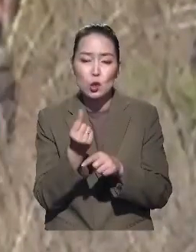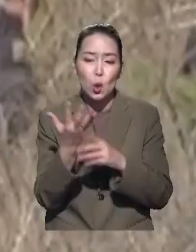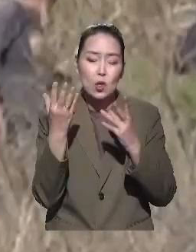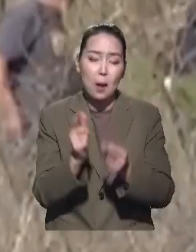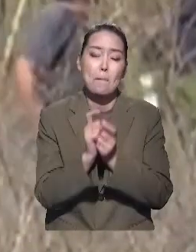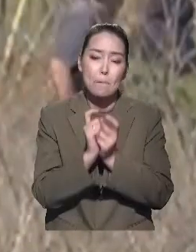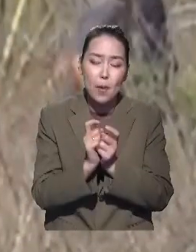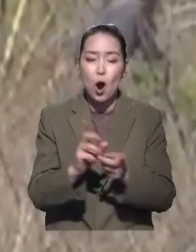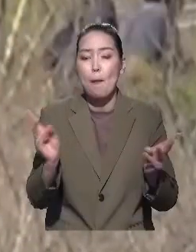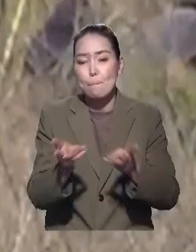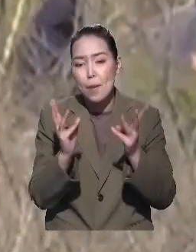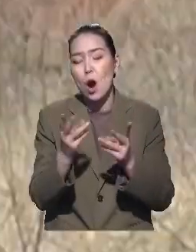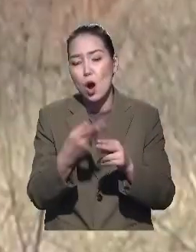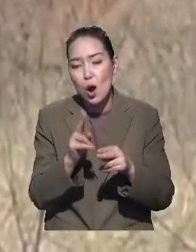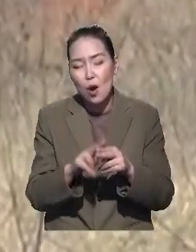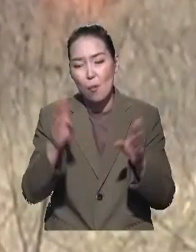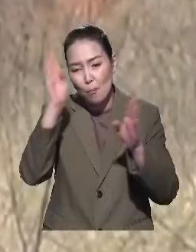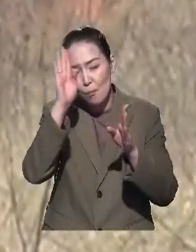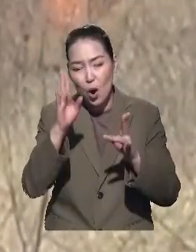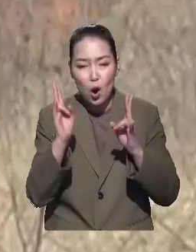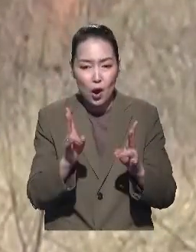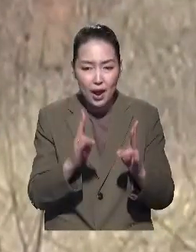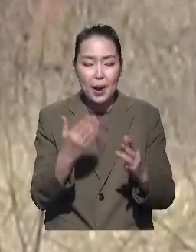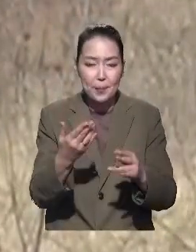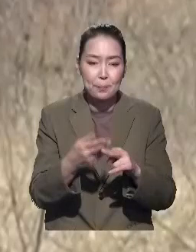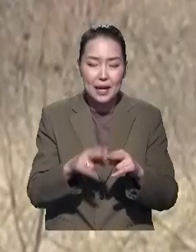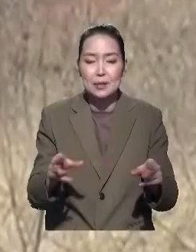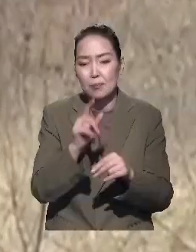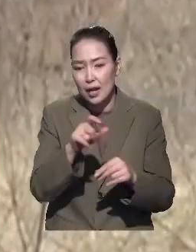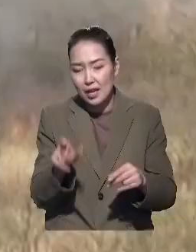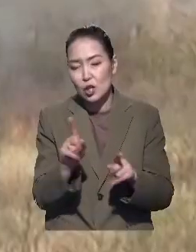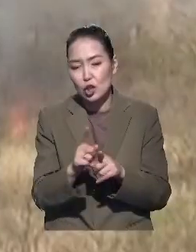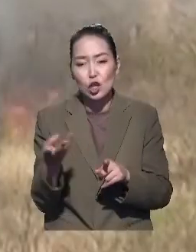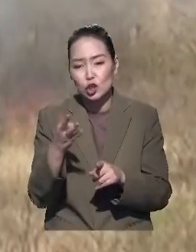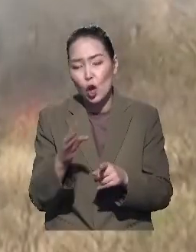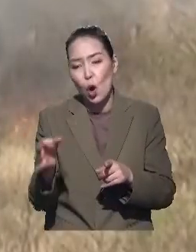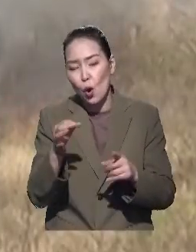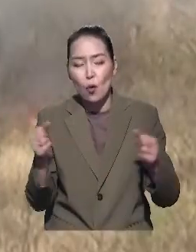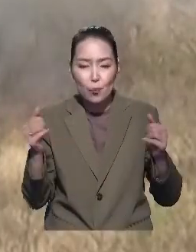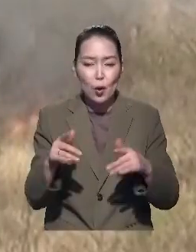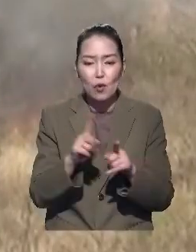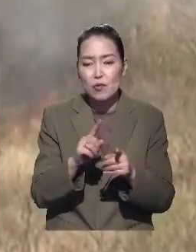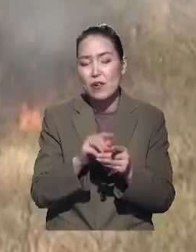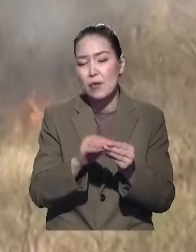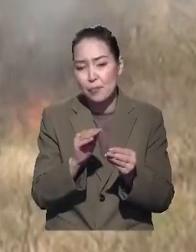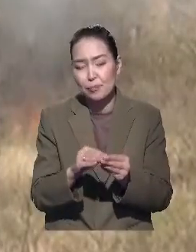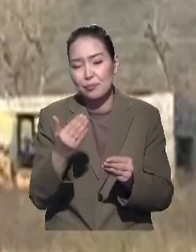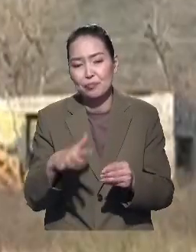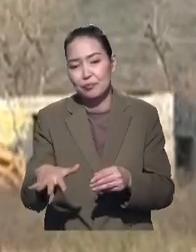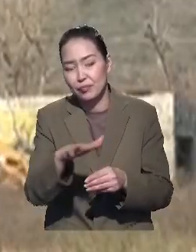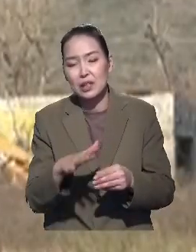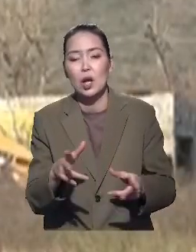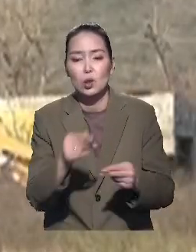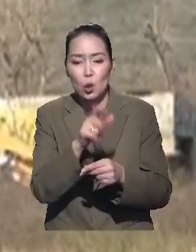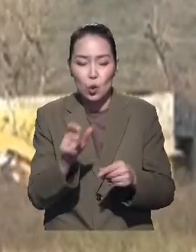с пожаром. Причиной стихийного бедствия – засуха. По сообщению местных властей, сразу 4 очага охватили окрестности города Наукалпан. Люди эвакуированы